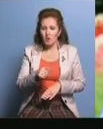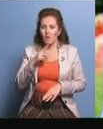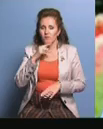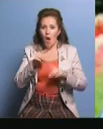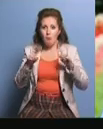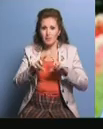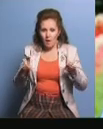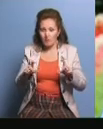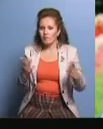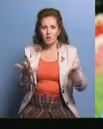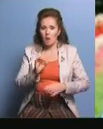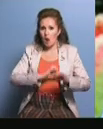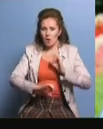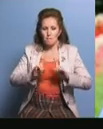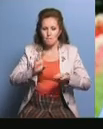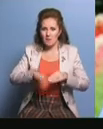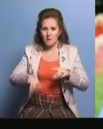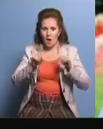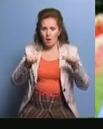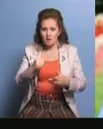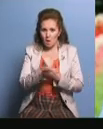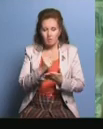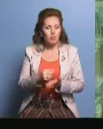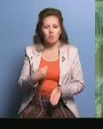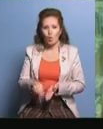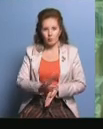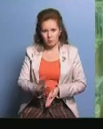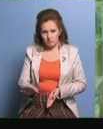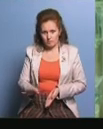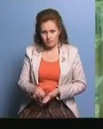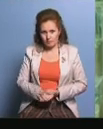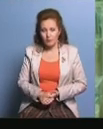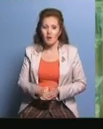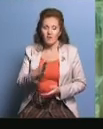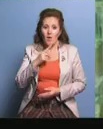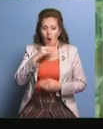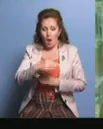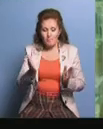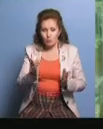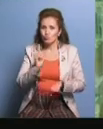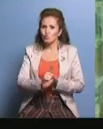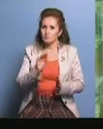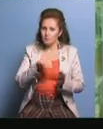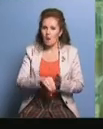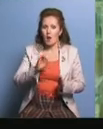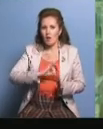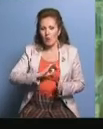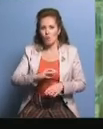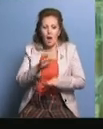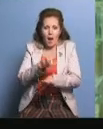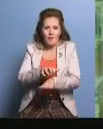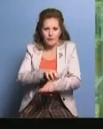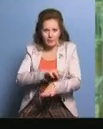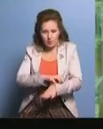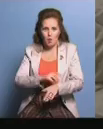лекарственные препараты без рецепта не приобретете. В аптечке обязательно должны быть лекарства от аллергии,